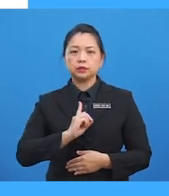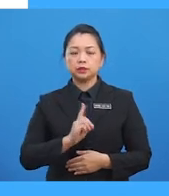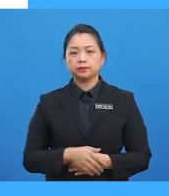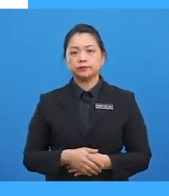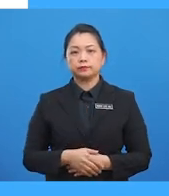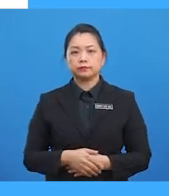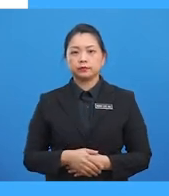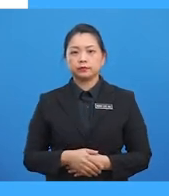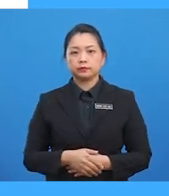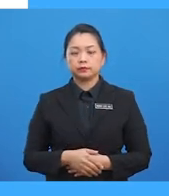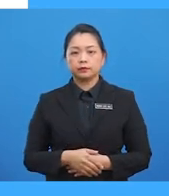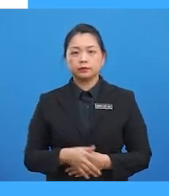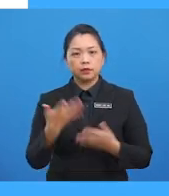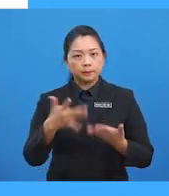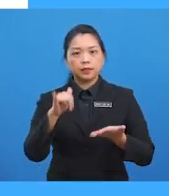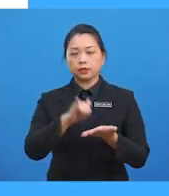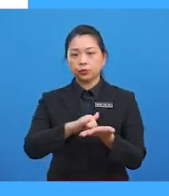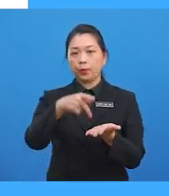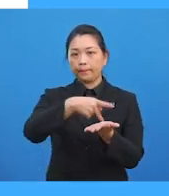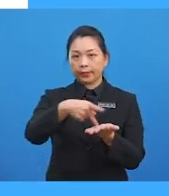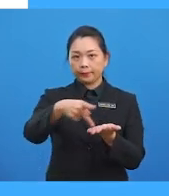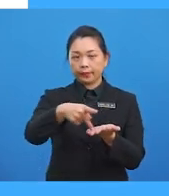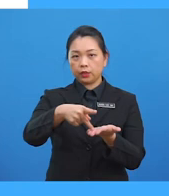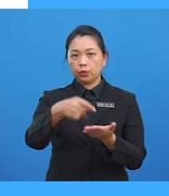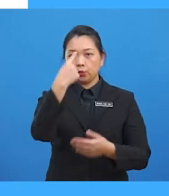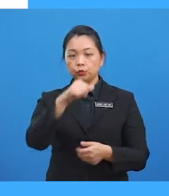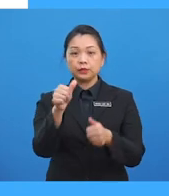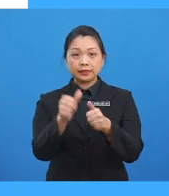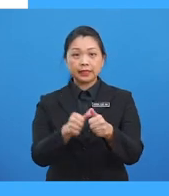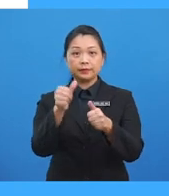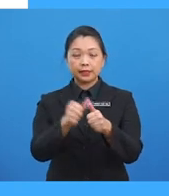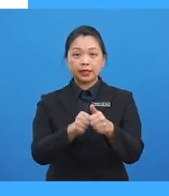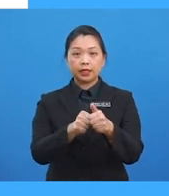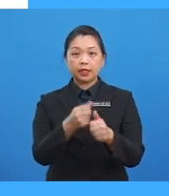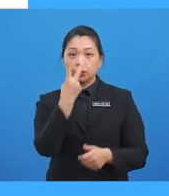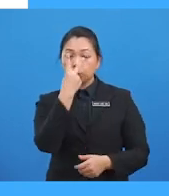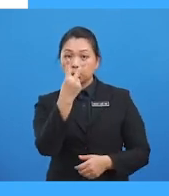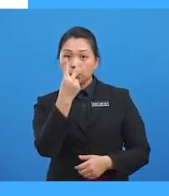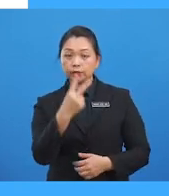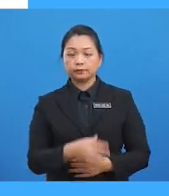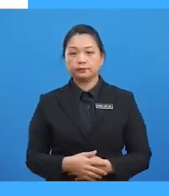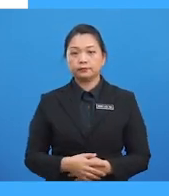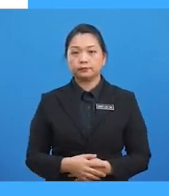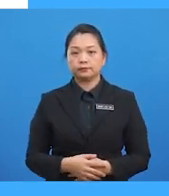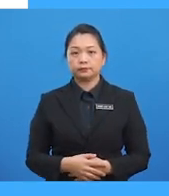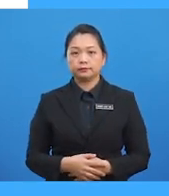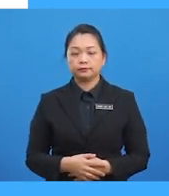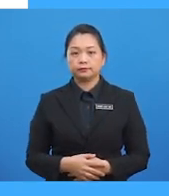pertama. Seterusnya, bayaran pewartaan untuk setiap tontonan beserta bayaran yuran yang